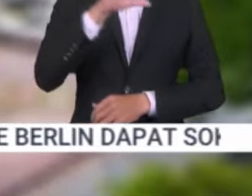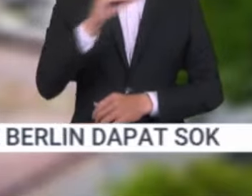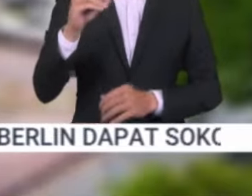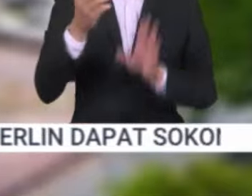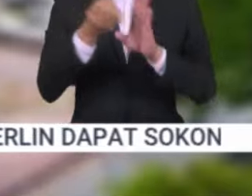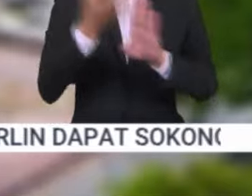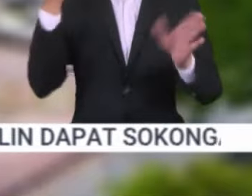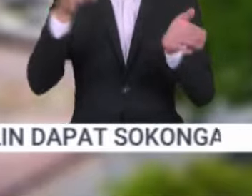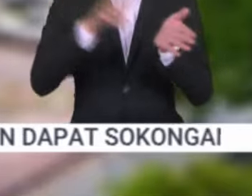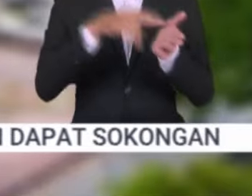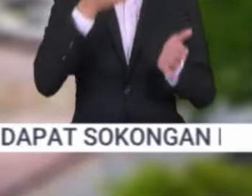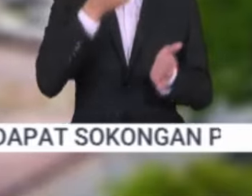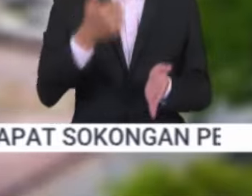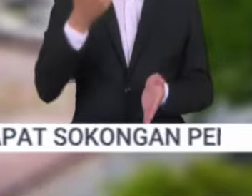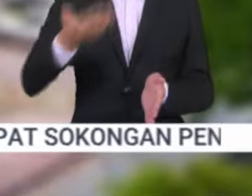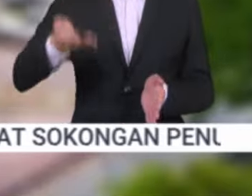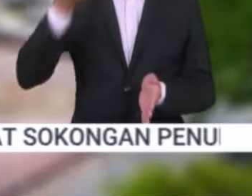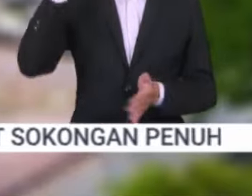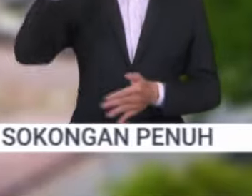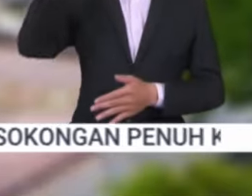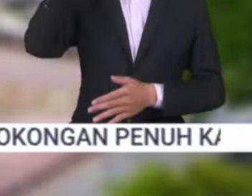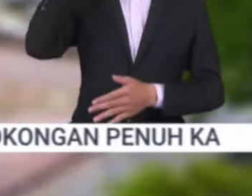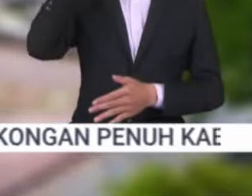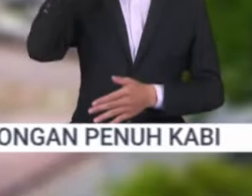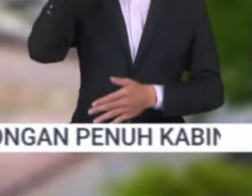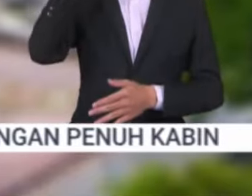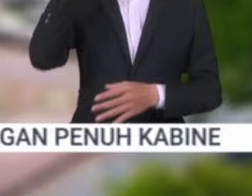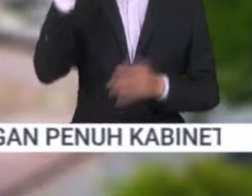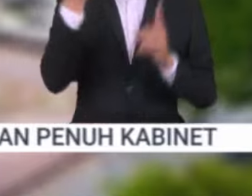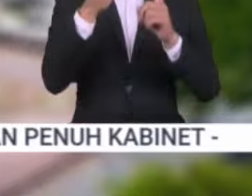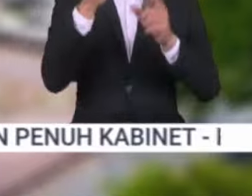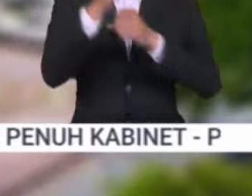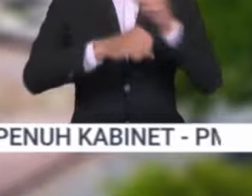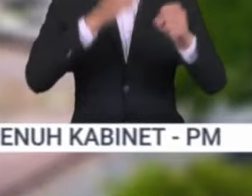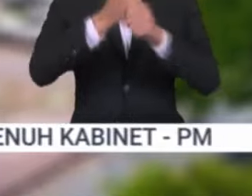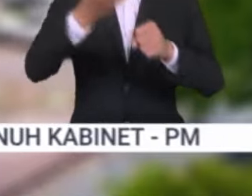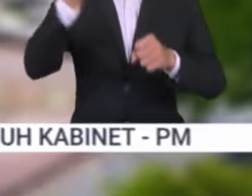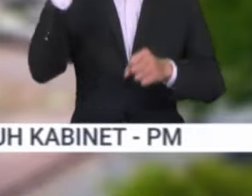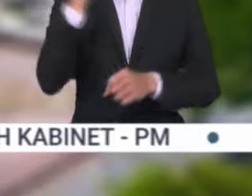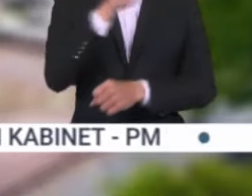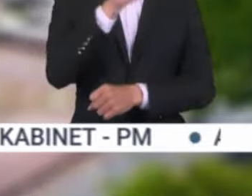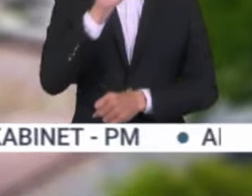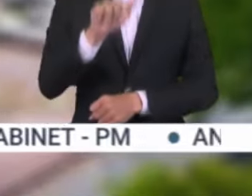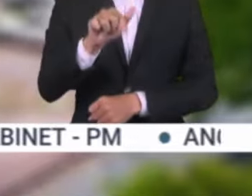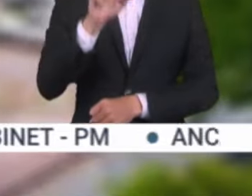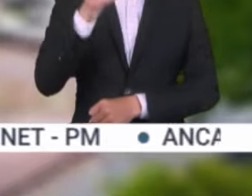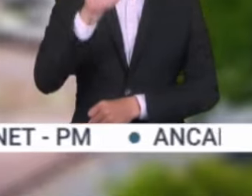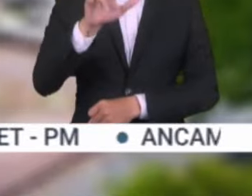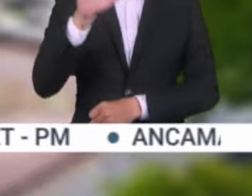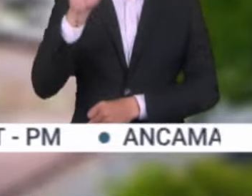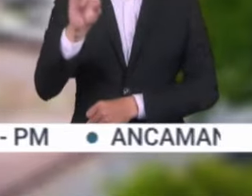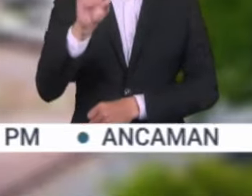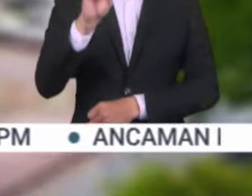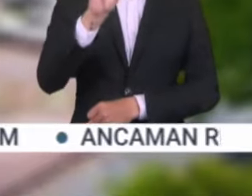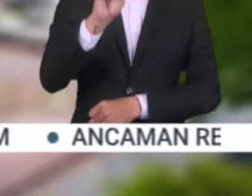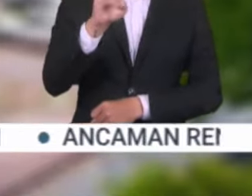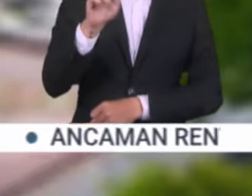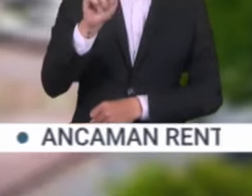rekod milik Abdul Syukur Hamid dari Johor dicipta 16 tahun lalu iaitu 4.37